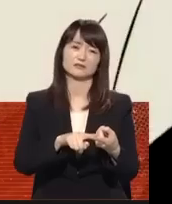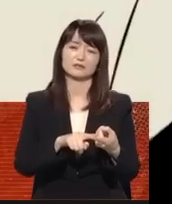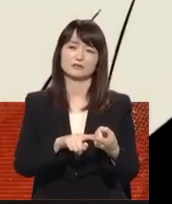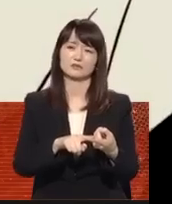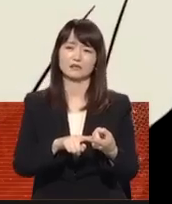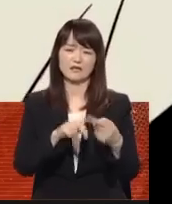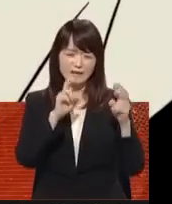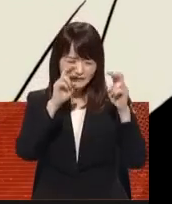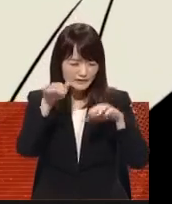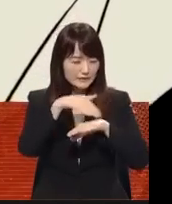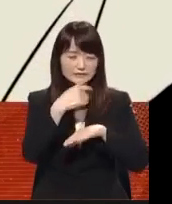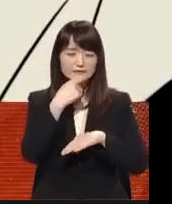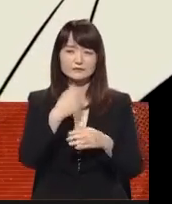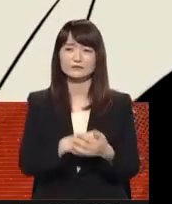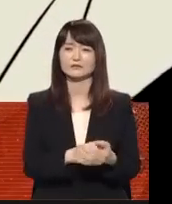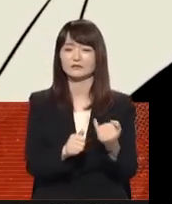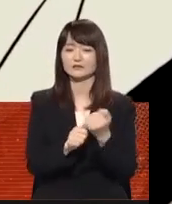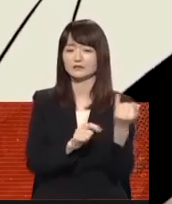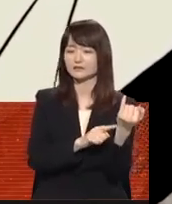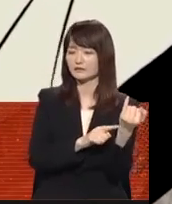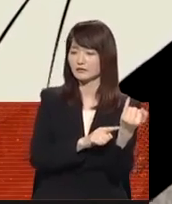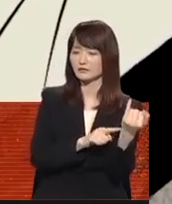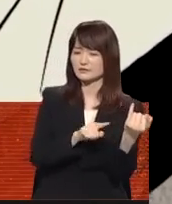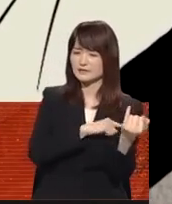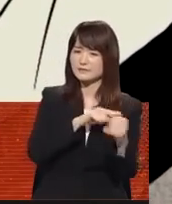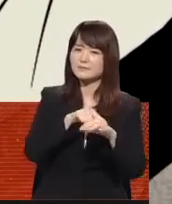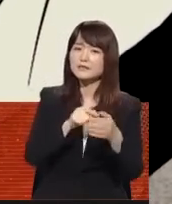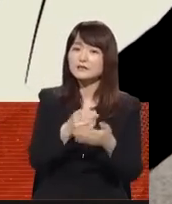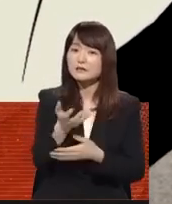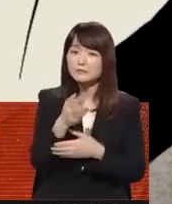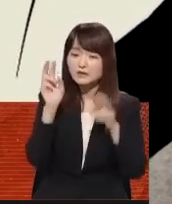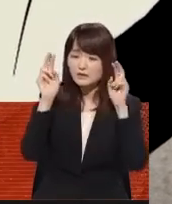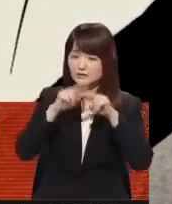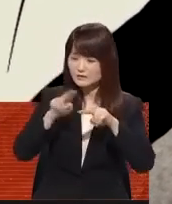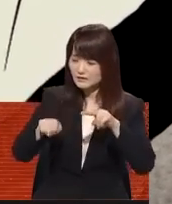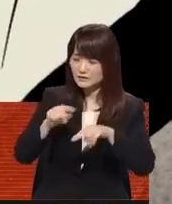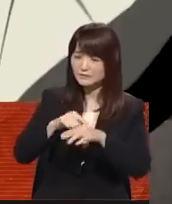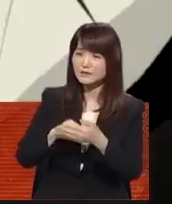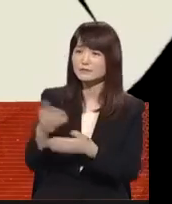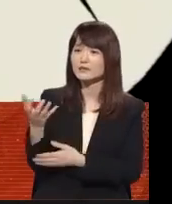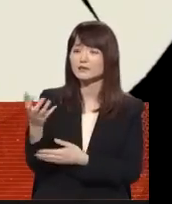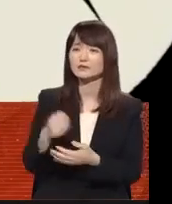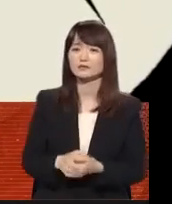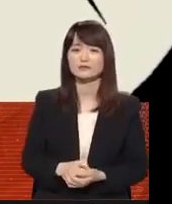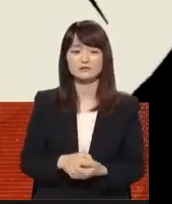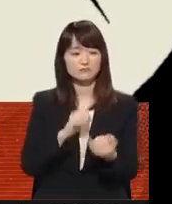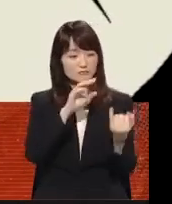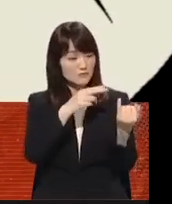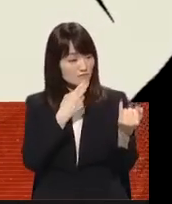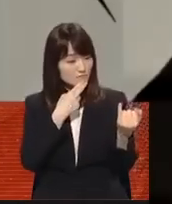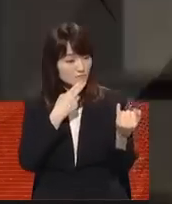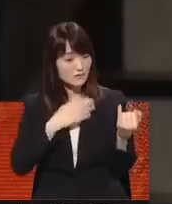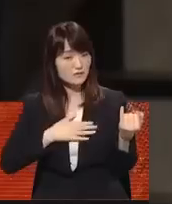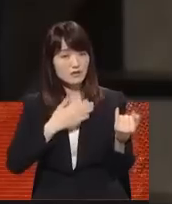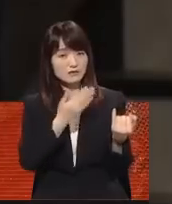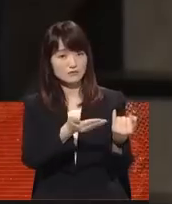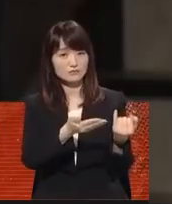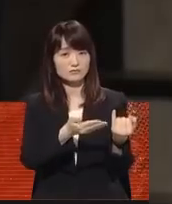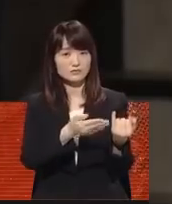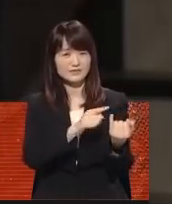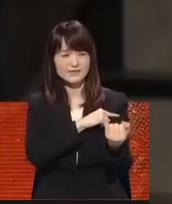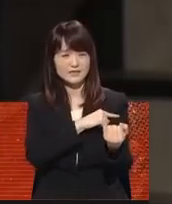그리고 아내가 봤을 때는 제일 속상한 거는 퇴사를 하는 것도 속상하지만 말없이 퇴사하고 나서 통보하는 거라고